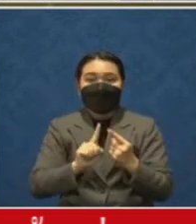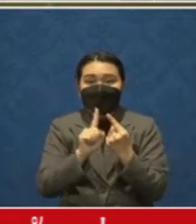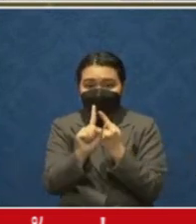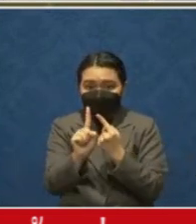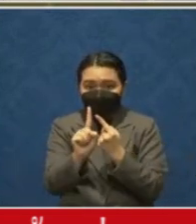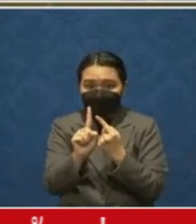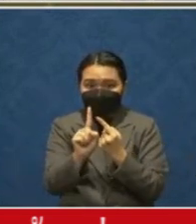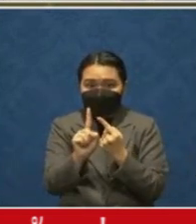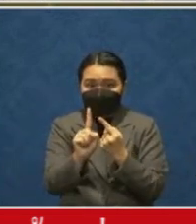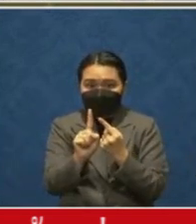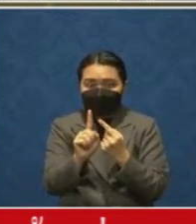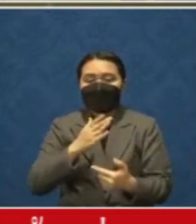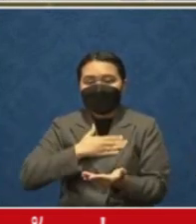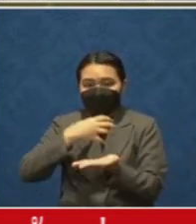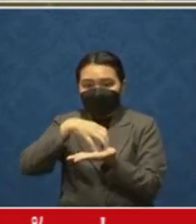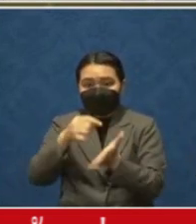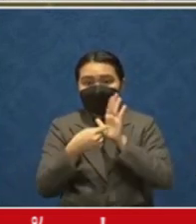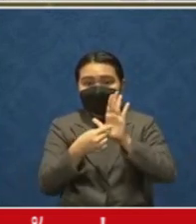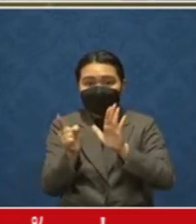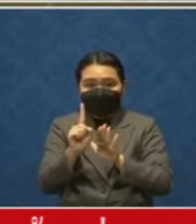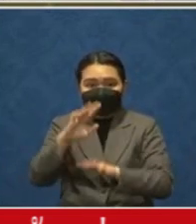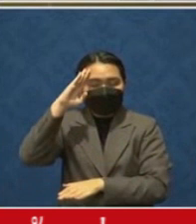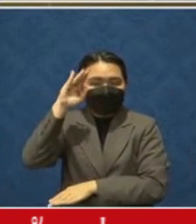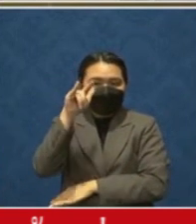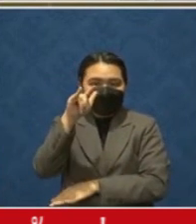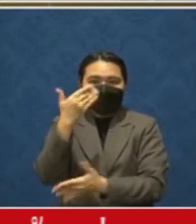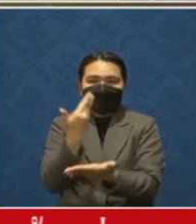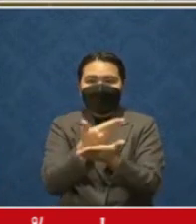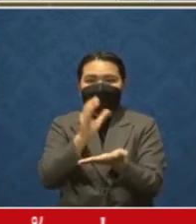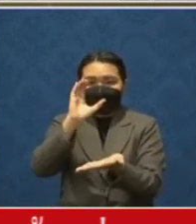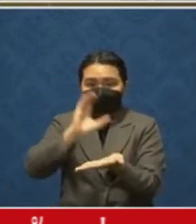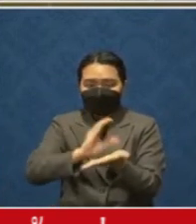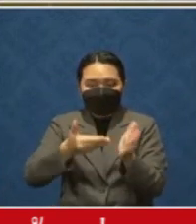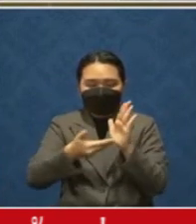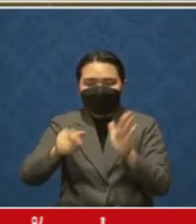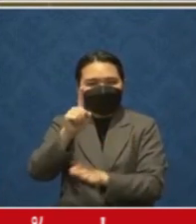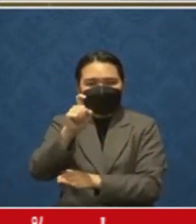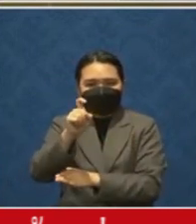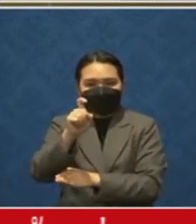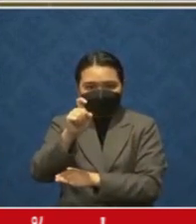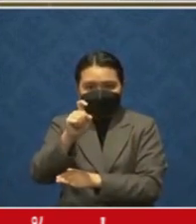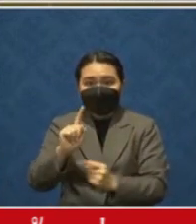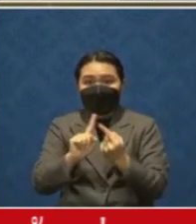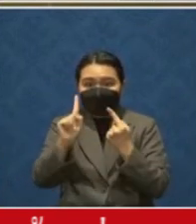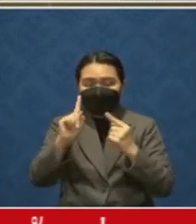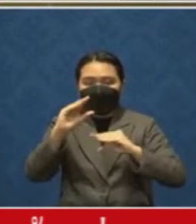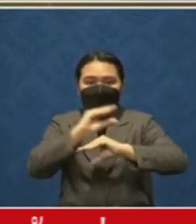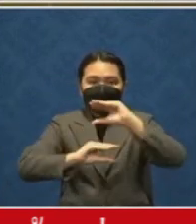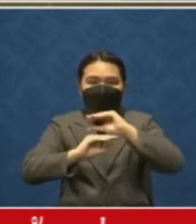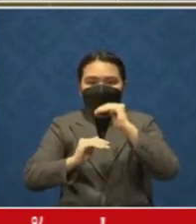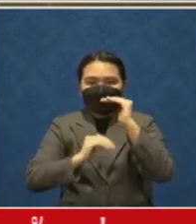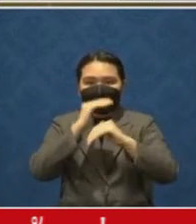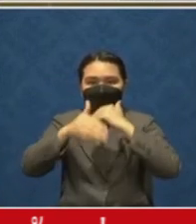1ครับที่ผมยกตัวอย่างว่ากองทัพอากาศเนี่ยนะครับไม่มีประสิทธิภาพในการใช้จ่ายงบประมาณ1ครับโครงการพัฒน